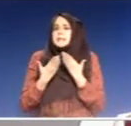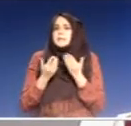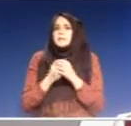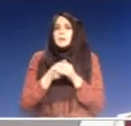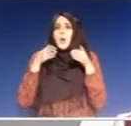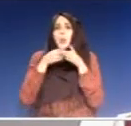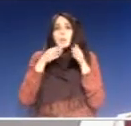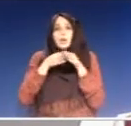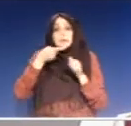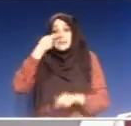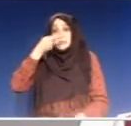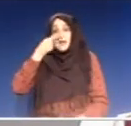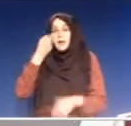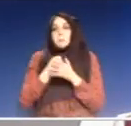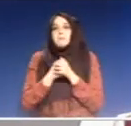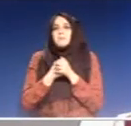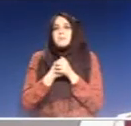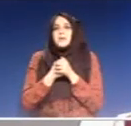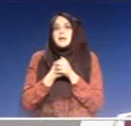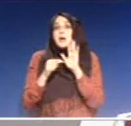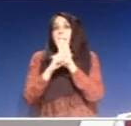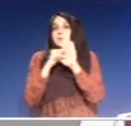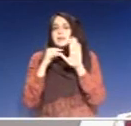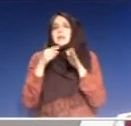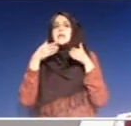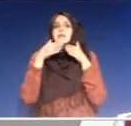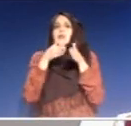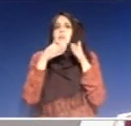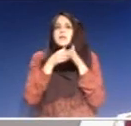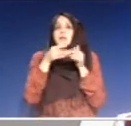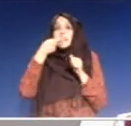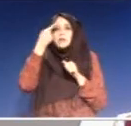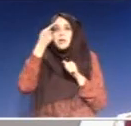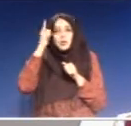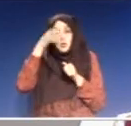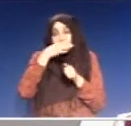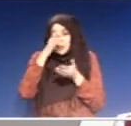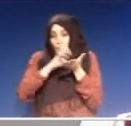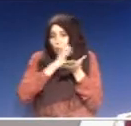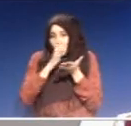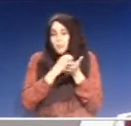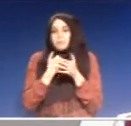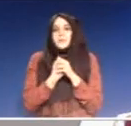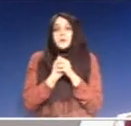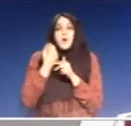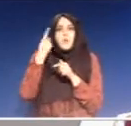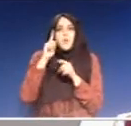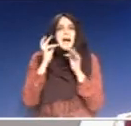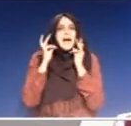الآية الكريمة بعد بسم الله الرحمن الرحيم فاسأل به خبيرة، لنتحدث عن